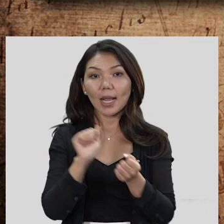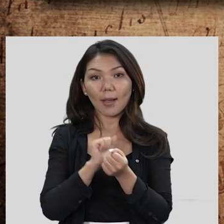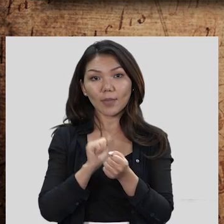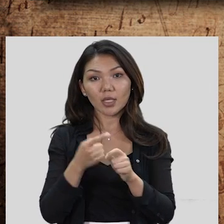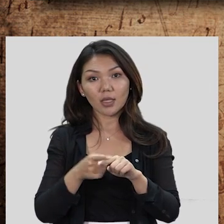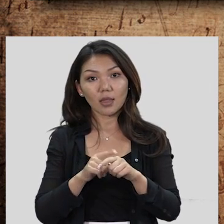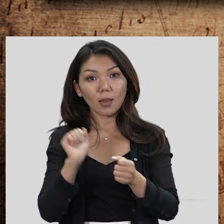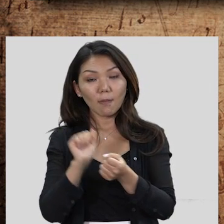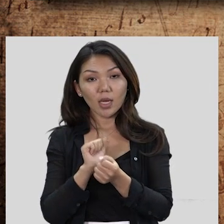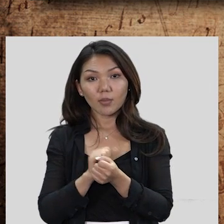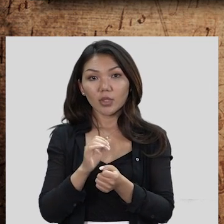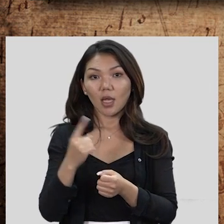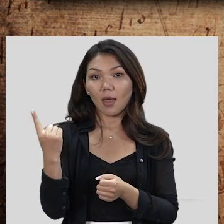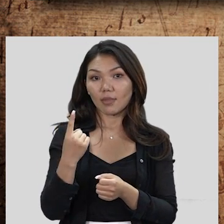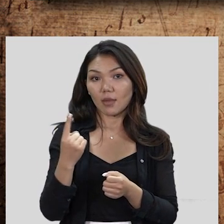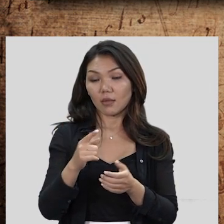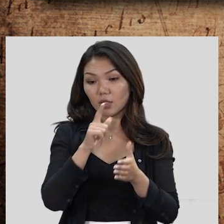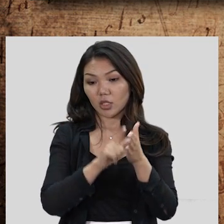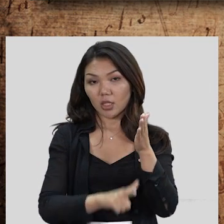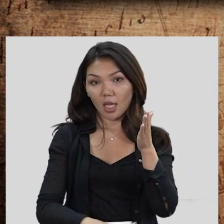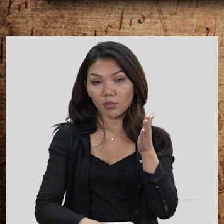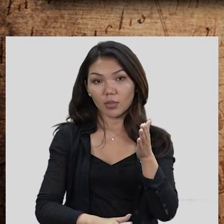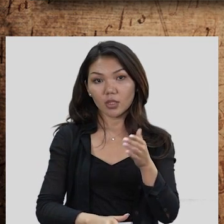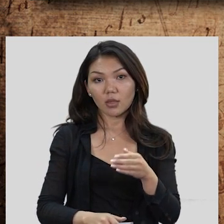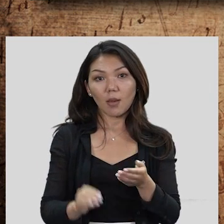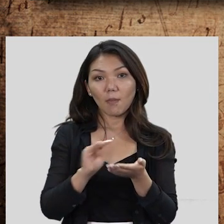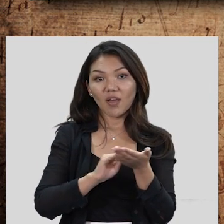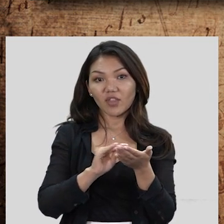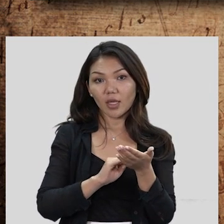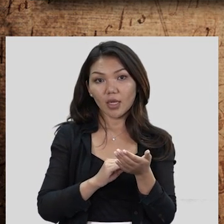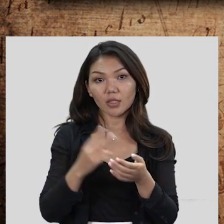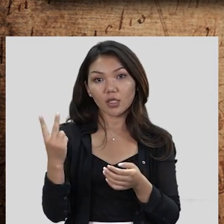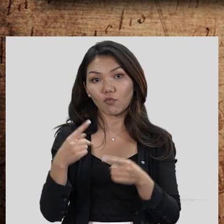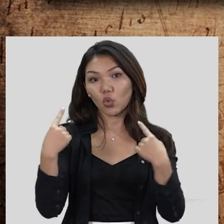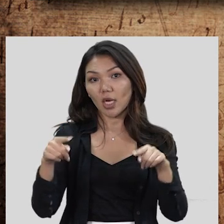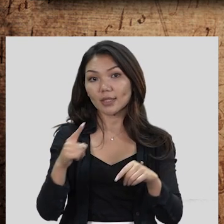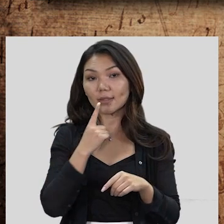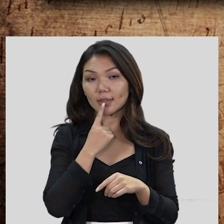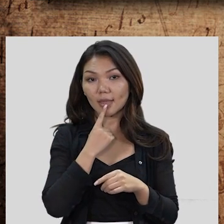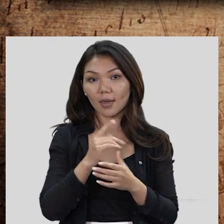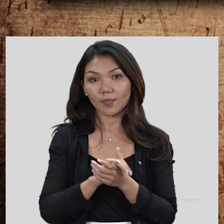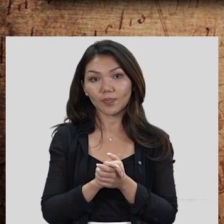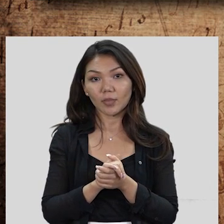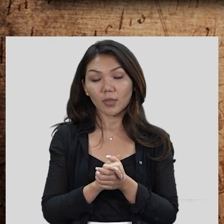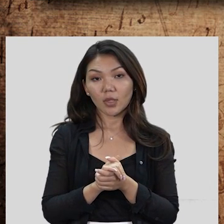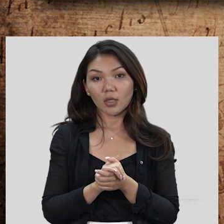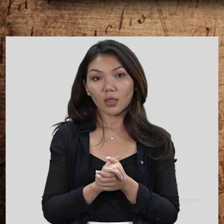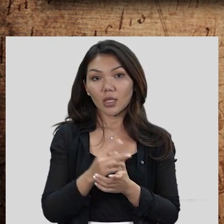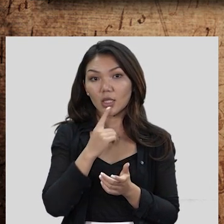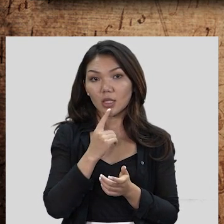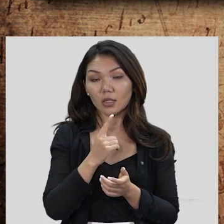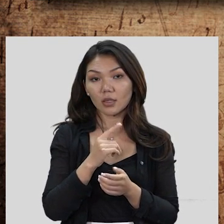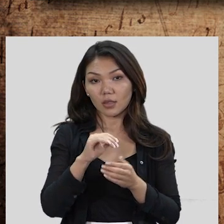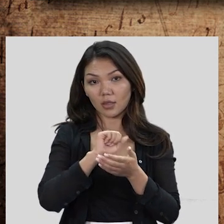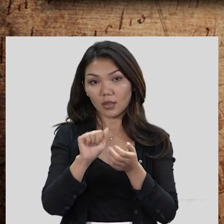плите одна и та же надпись повторялось на греческом и и древнеегипетском языках при этом один вариант египетского текста был выполнен хорошо известны